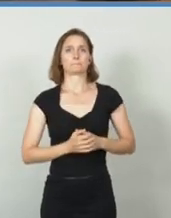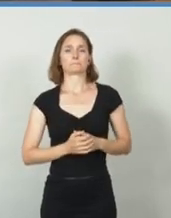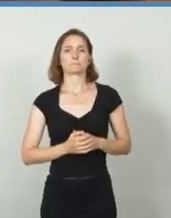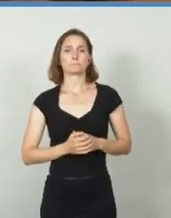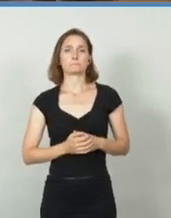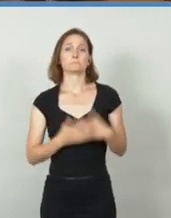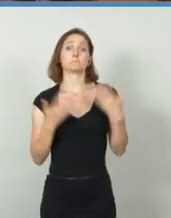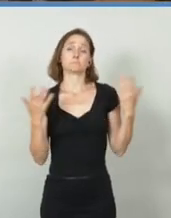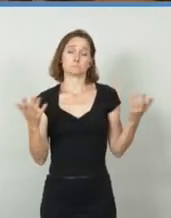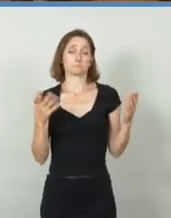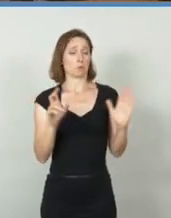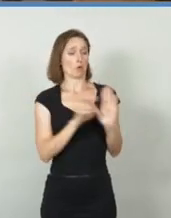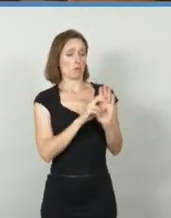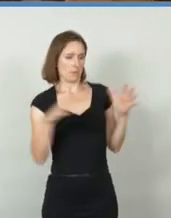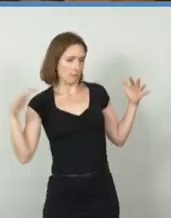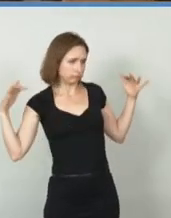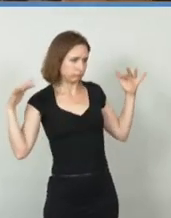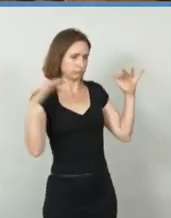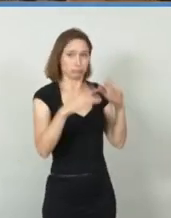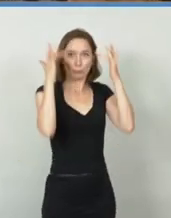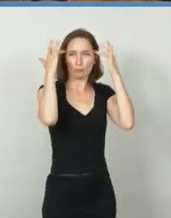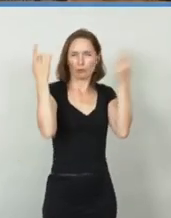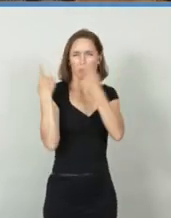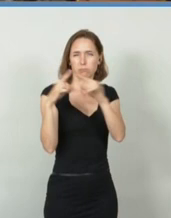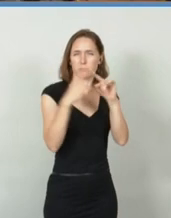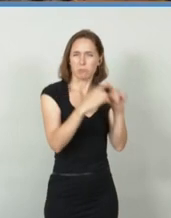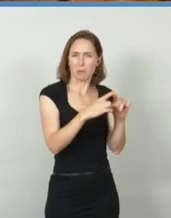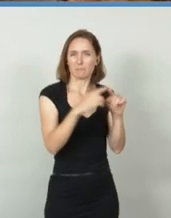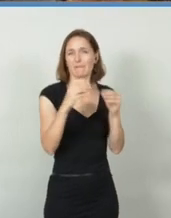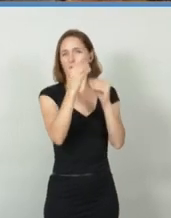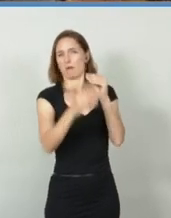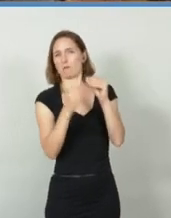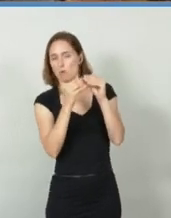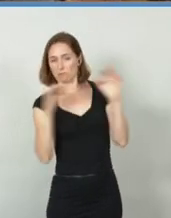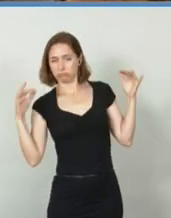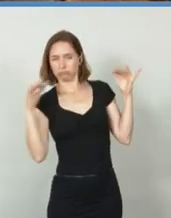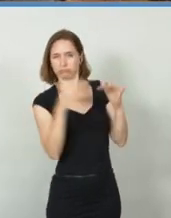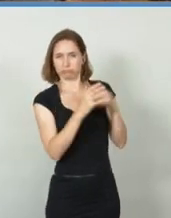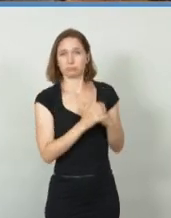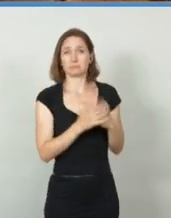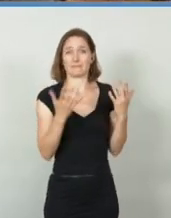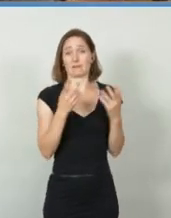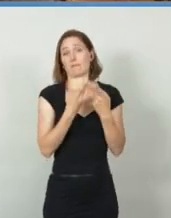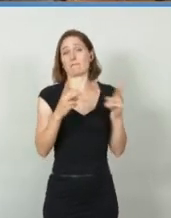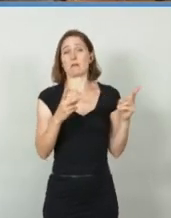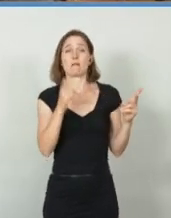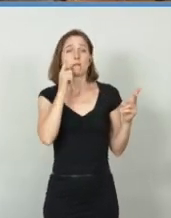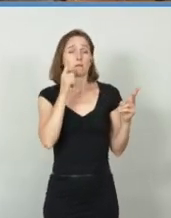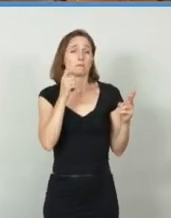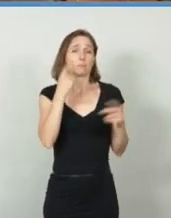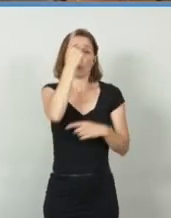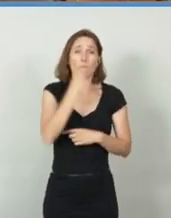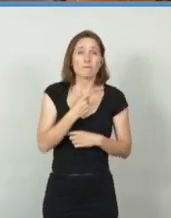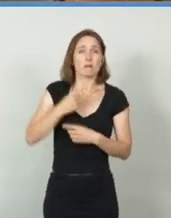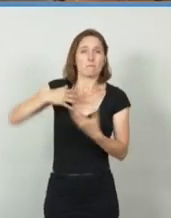riche des cultures du monde entier grenoble est une ville mosaïque et créole les échanges internationaux contribuent à l'ouverture de Grenoble au monde dans une